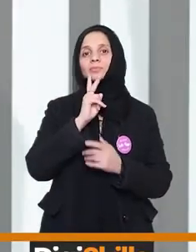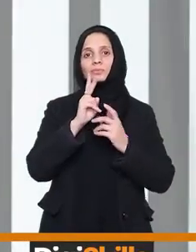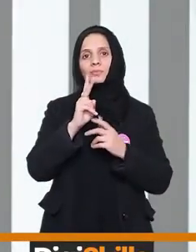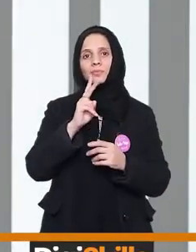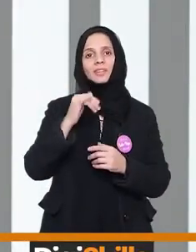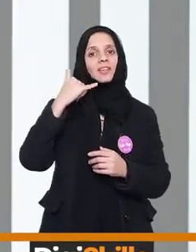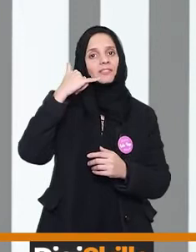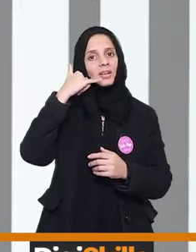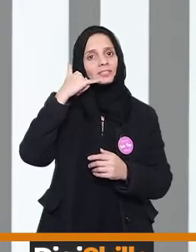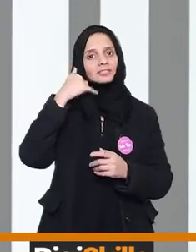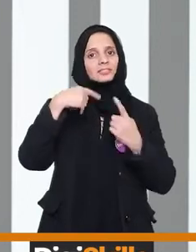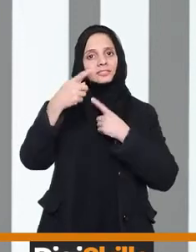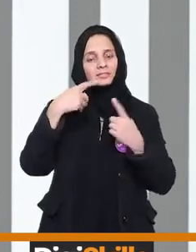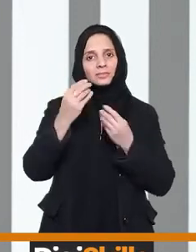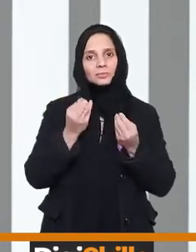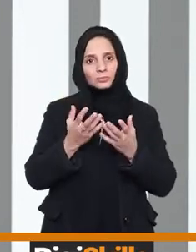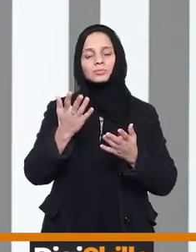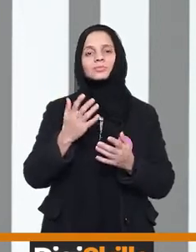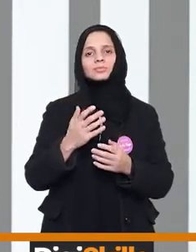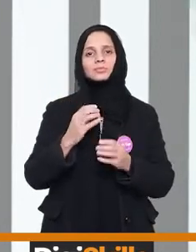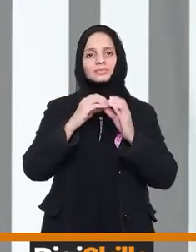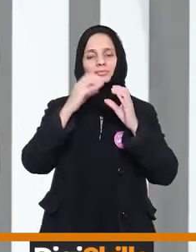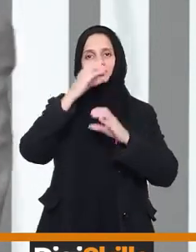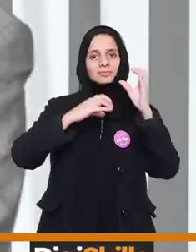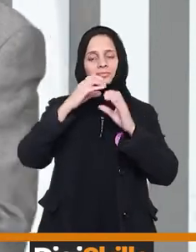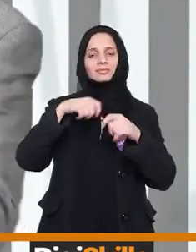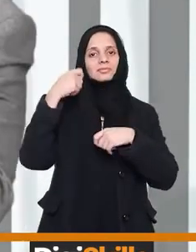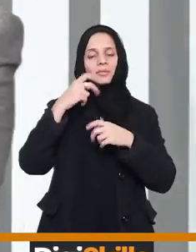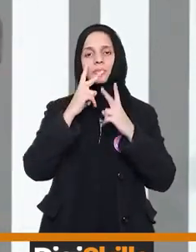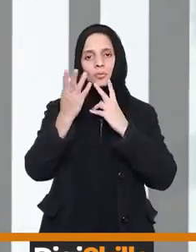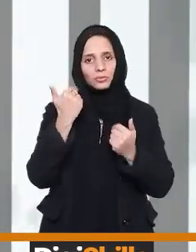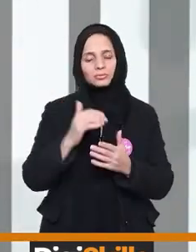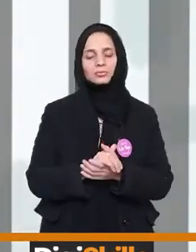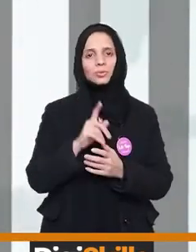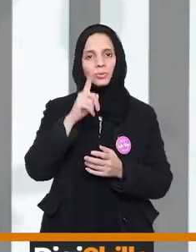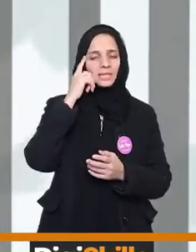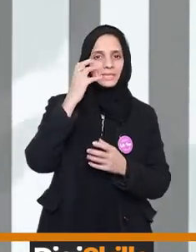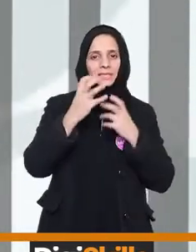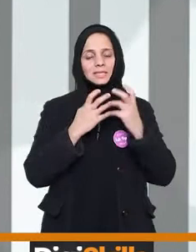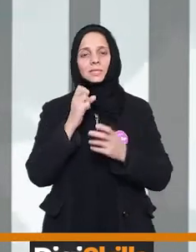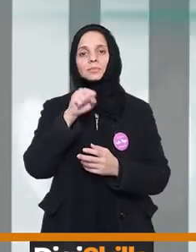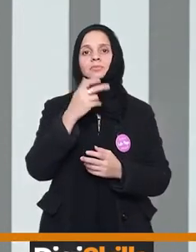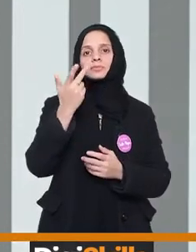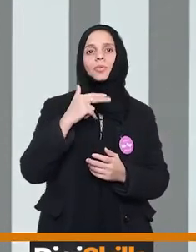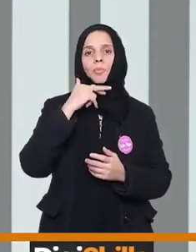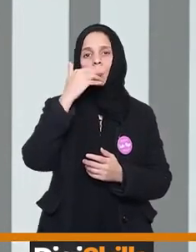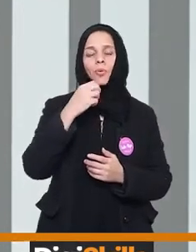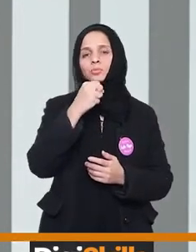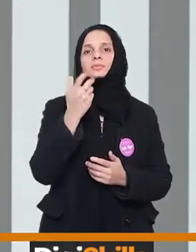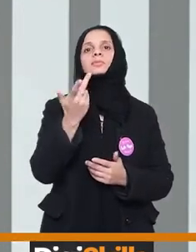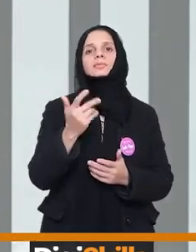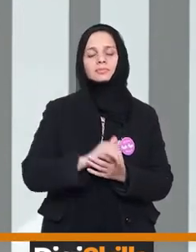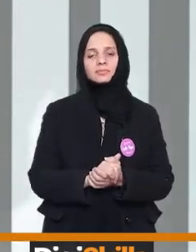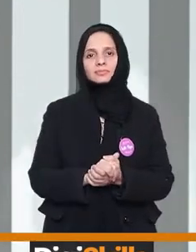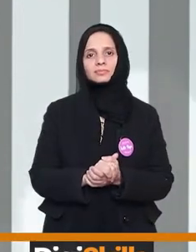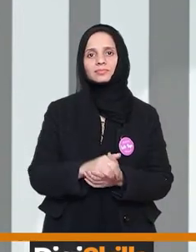جب آپ کو کلائنٹ کہے گا کہ آئیے اسکائپ یا کسی بھی کمیونیکیشن چینل پہ آ کے میرے سے بات کیجئے, وہاں پہ اسپوکن انگلش آپ کے